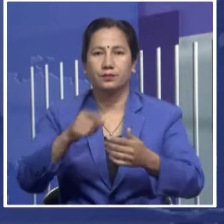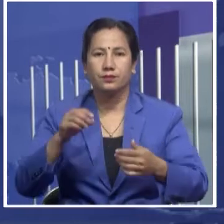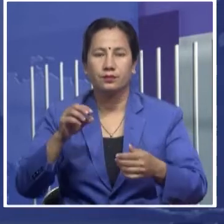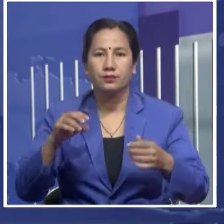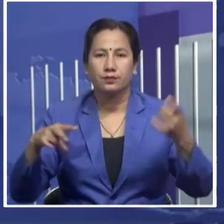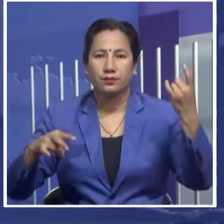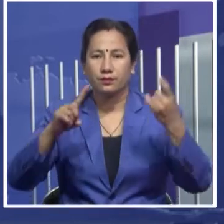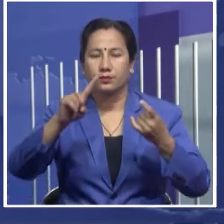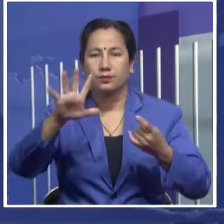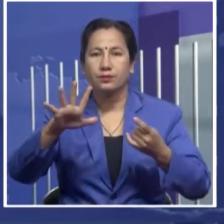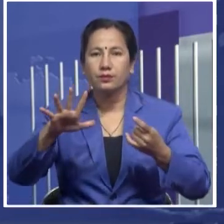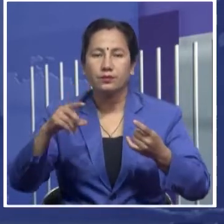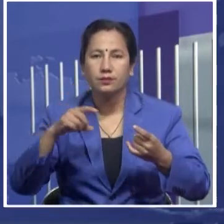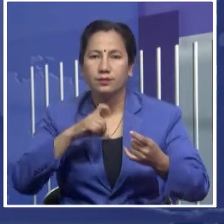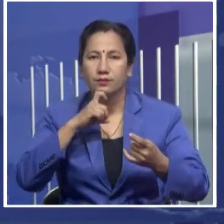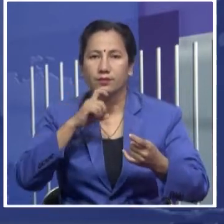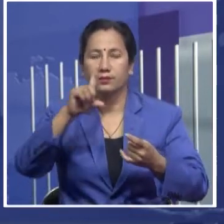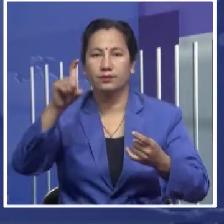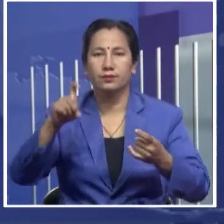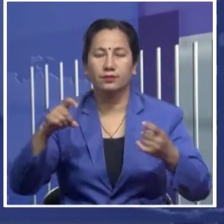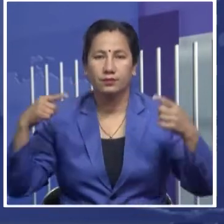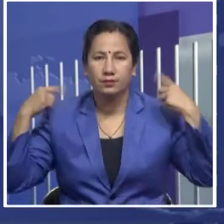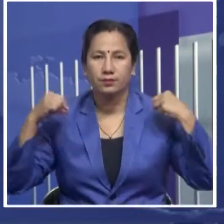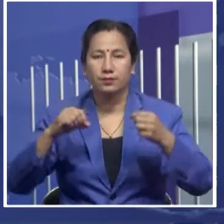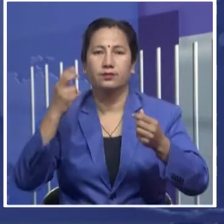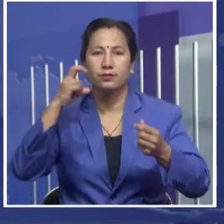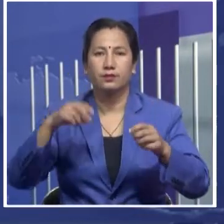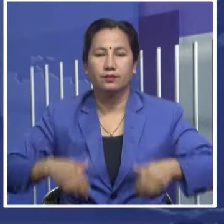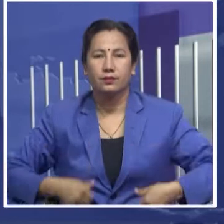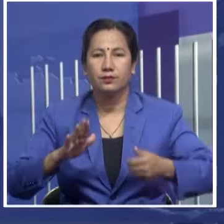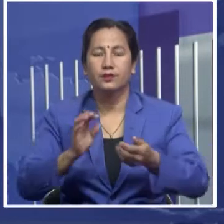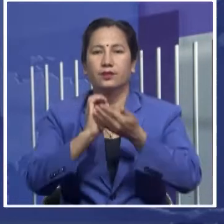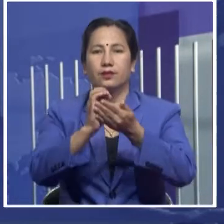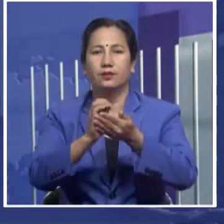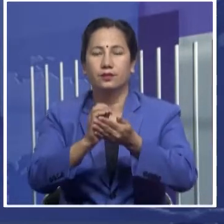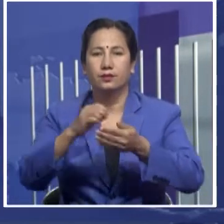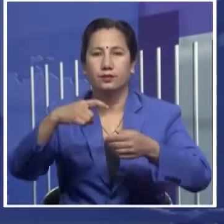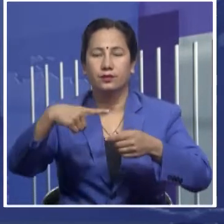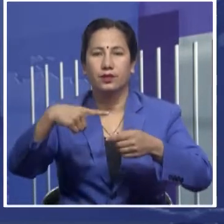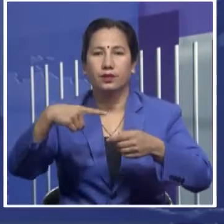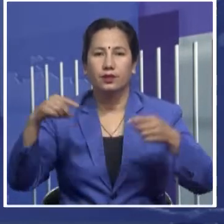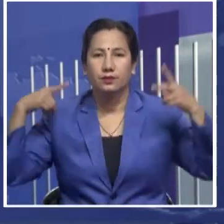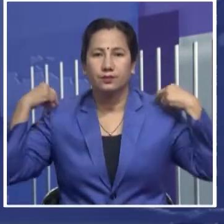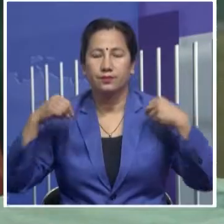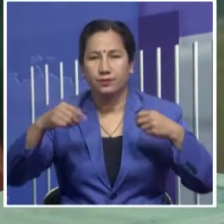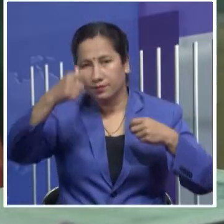15 गते नेपाल नर्सिङ दिवस मनाउने गरिन्छ। तर महामारीमा अहोरात र सेवा गर्ने नर्सहरूका समस्या भने कायमै